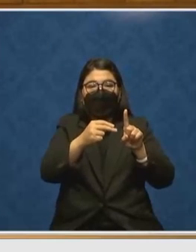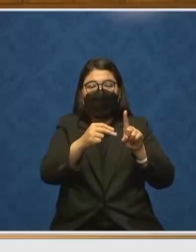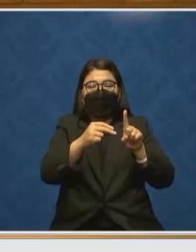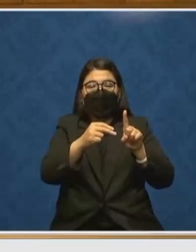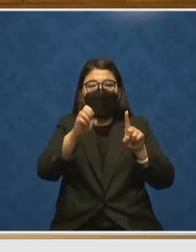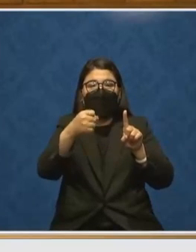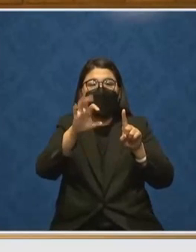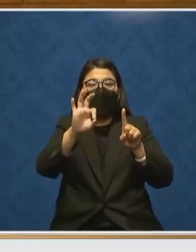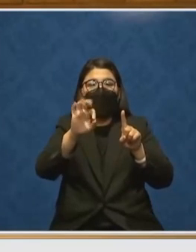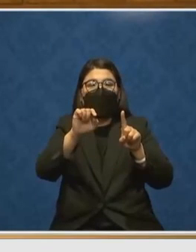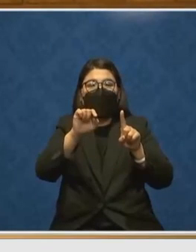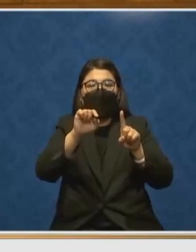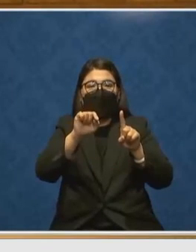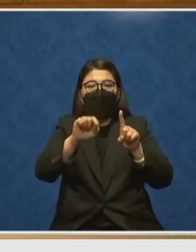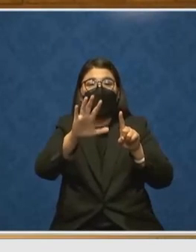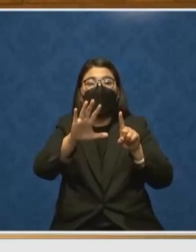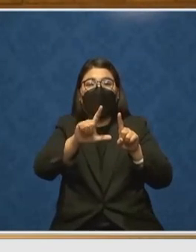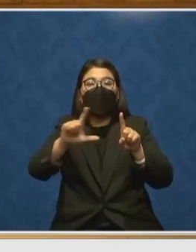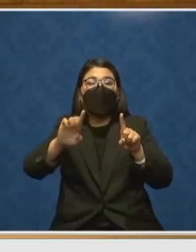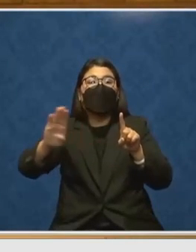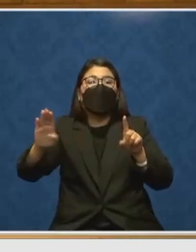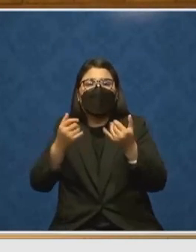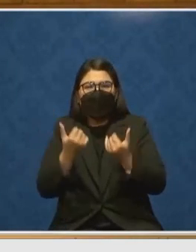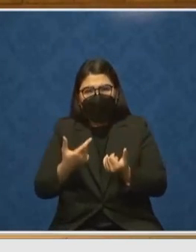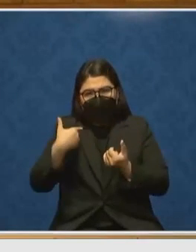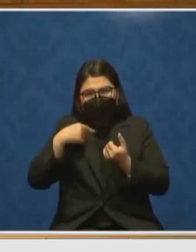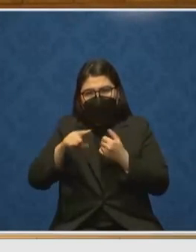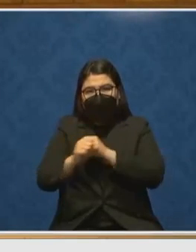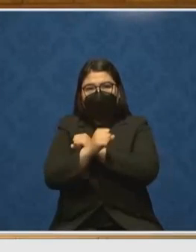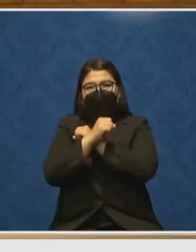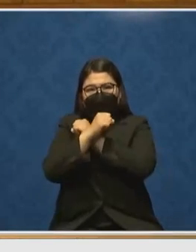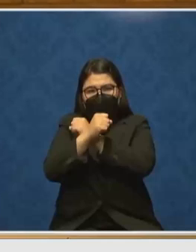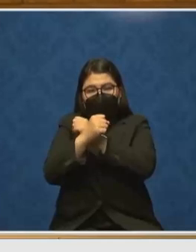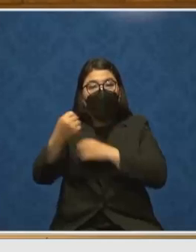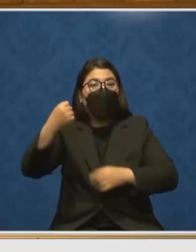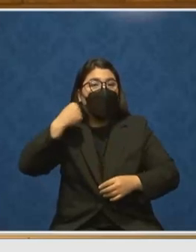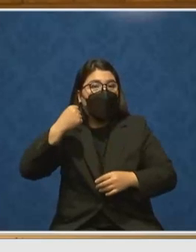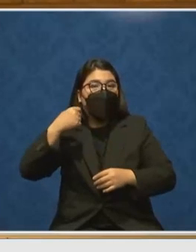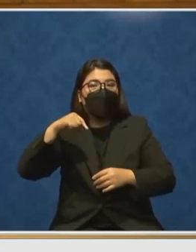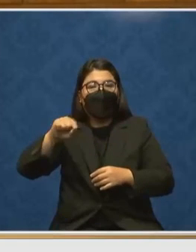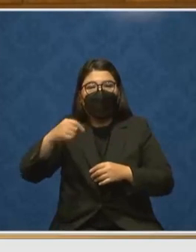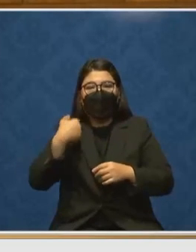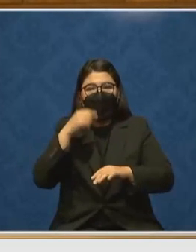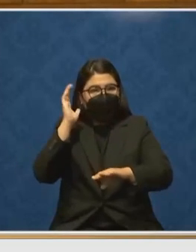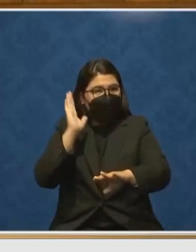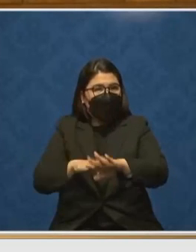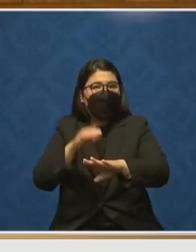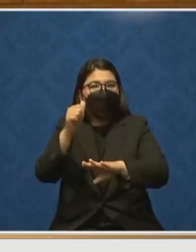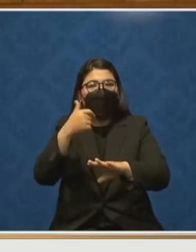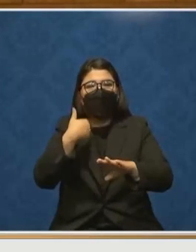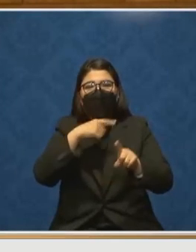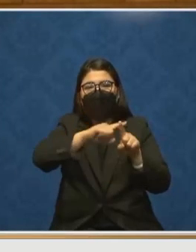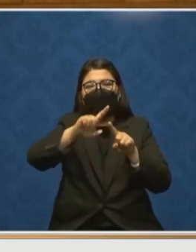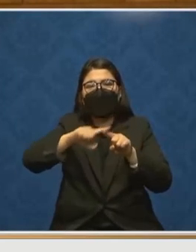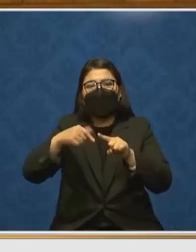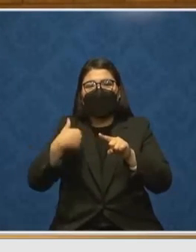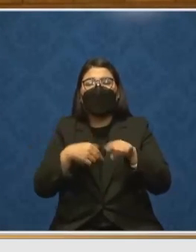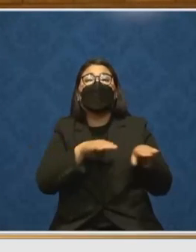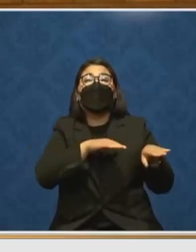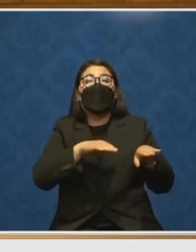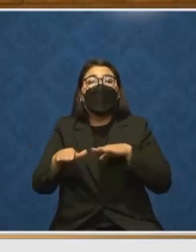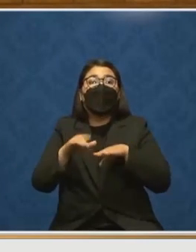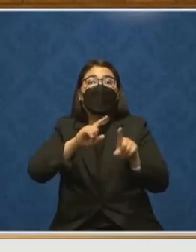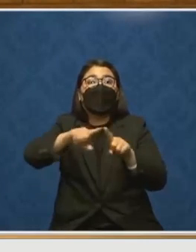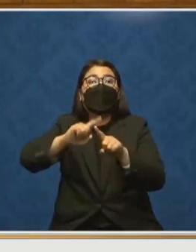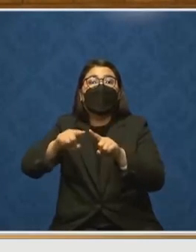116,419.5 ล้านบาทเพื่อให้การดำเนินภารกิจด้านความมั่นคงมีประสิทธิภาพและเกิดความคุ้มค่ามีความพร้อมด้านการป้องกันประเทศ